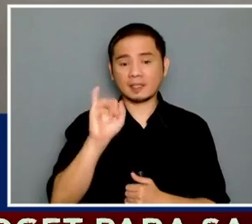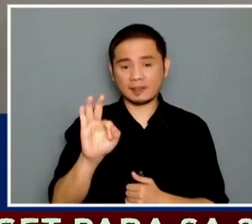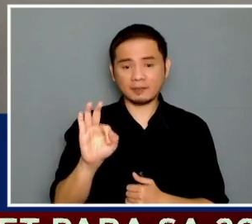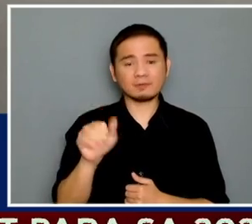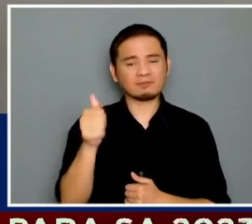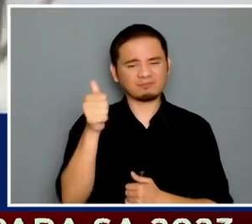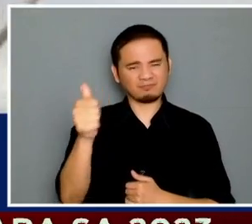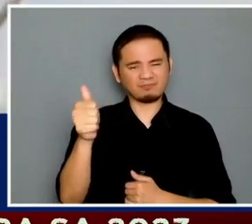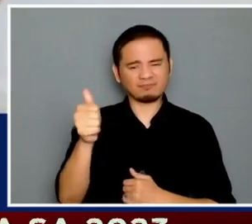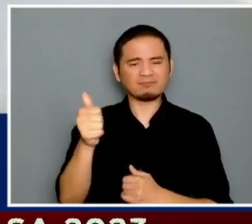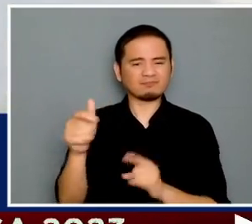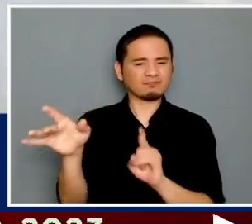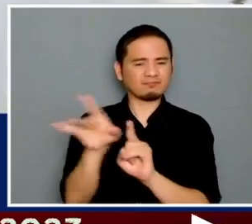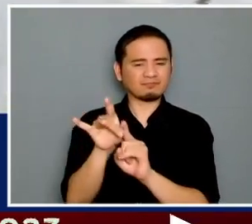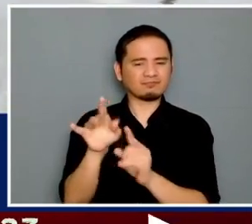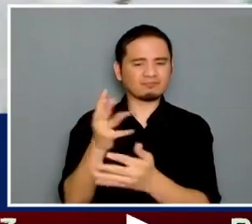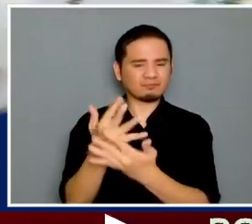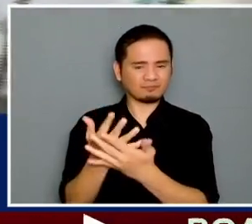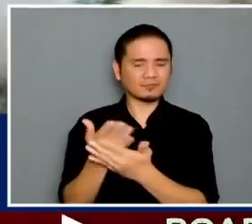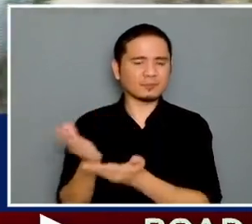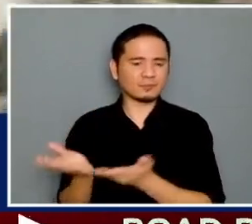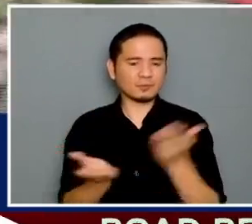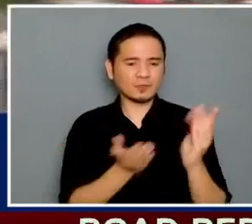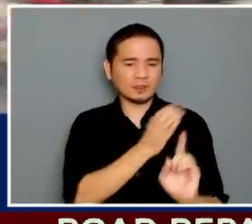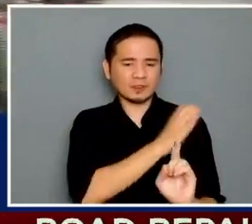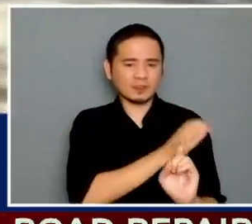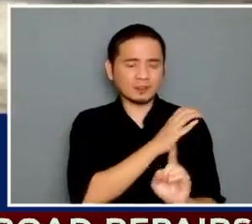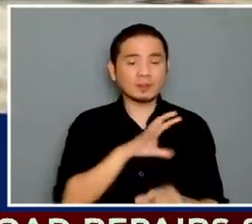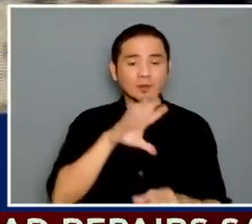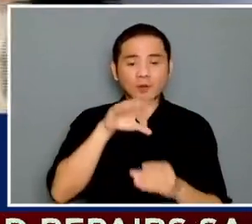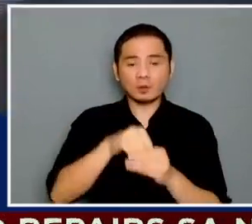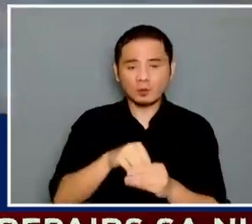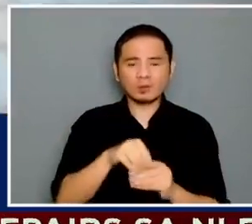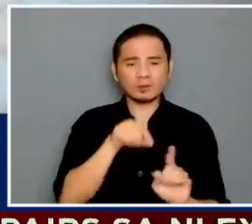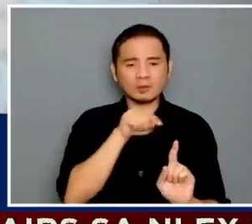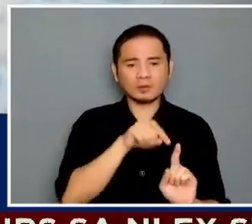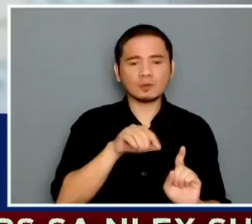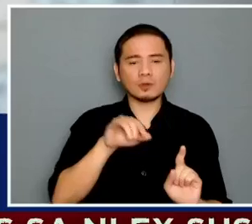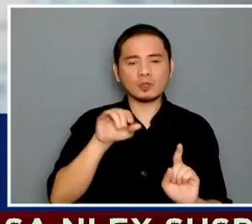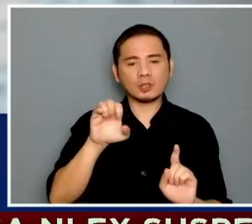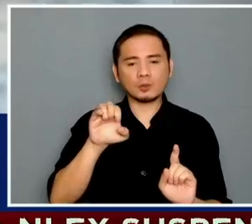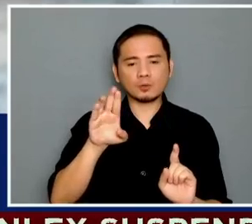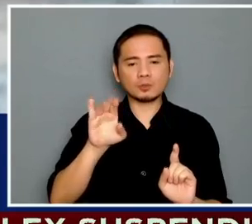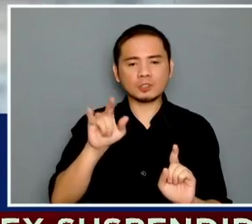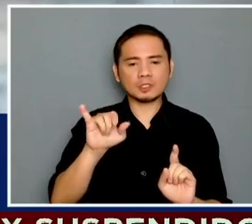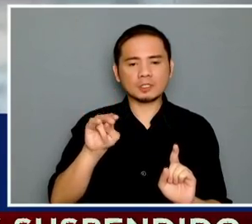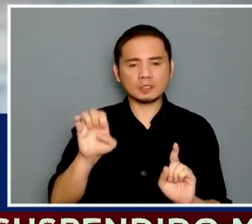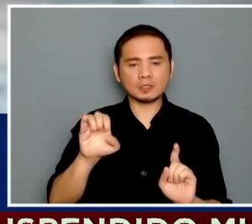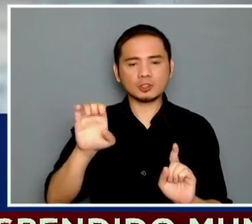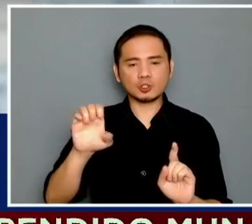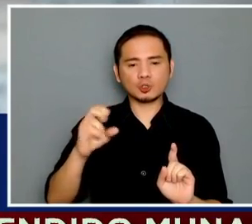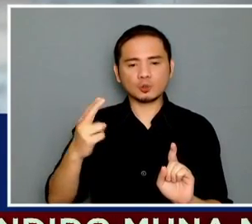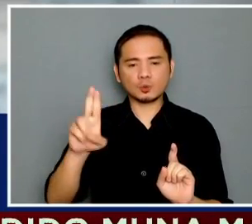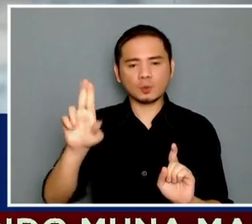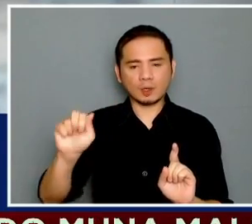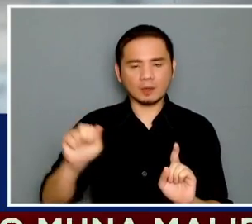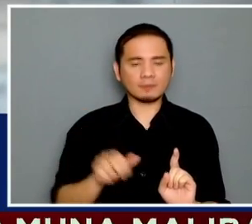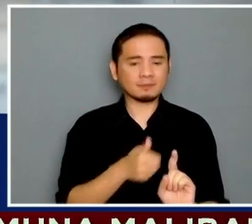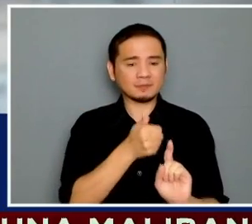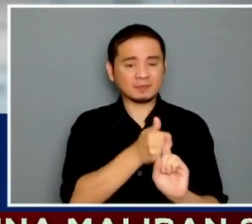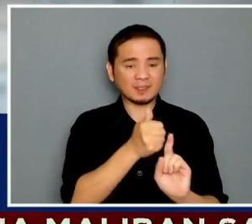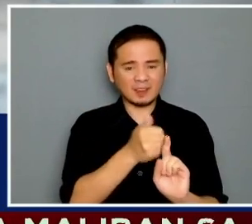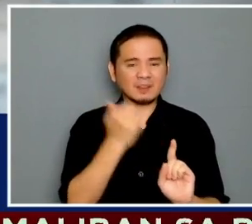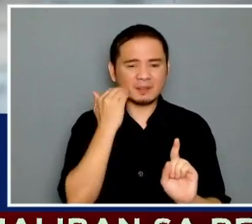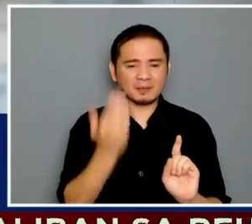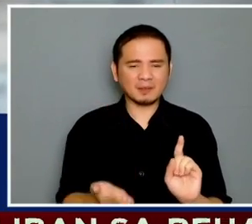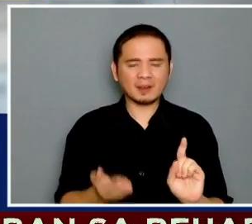sa COVID-19, kabilang ang convicted drug dealer na si Eugene Chua. June 2, 2020, namatay si Chua dahil